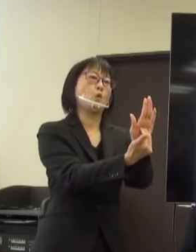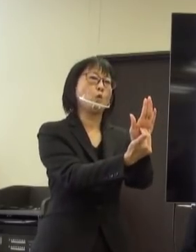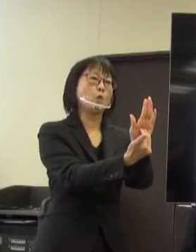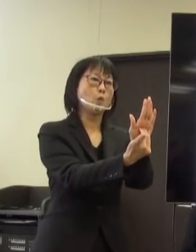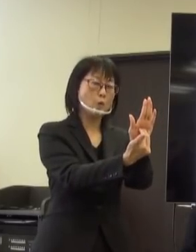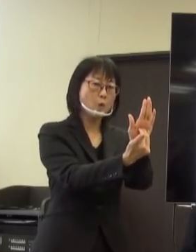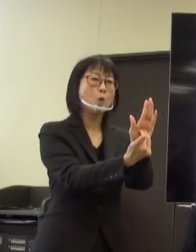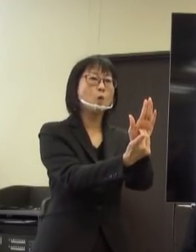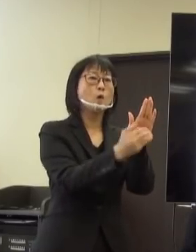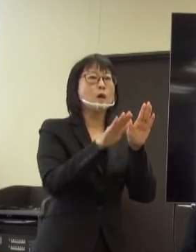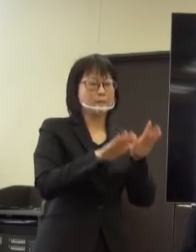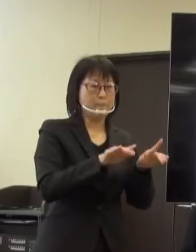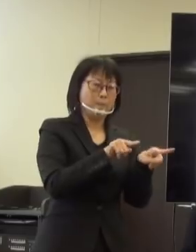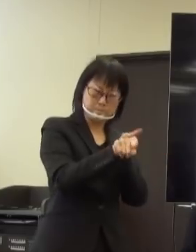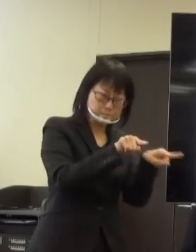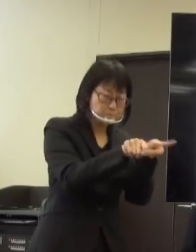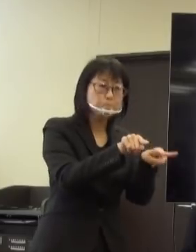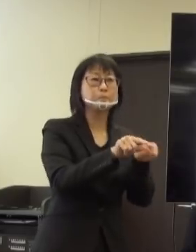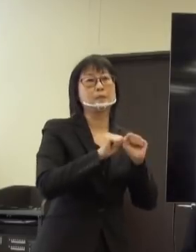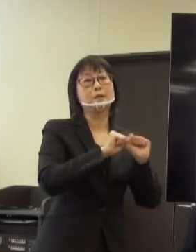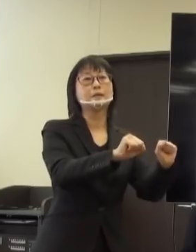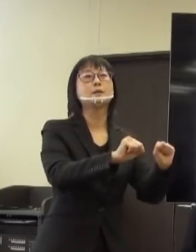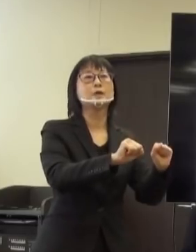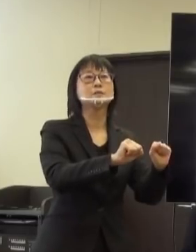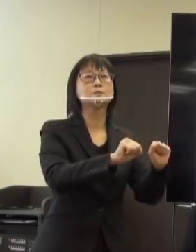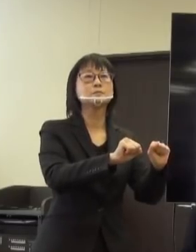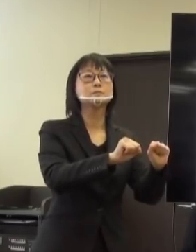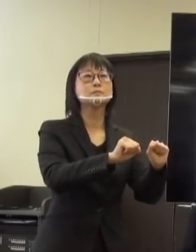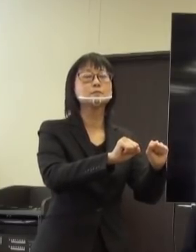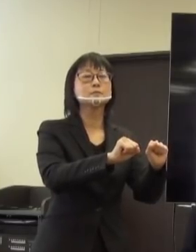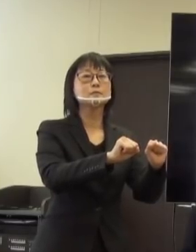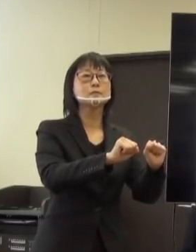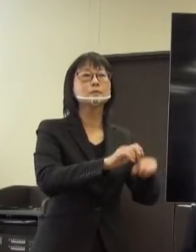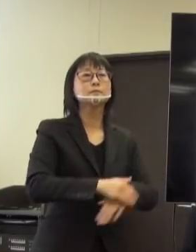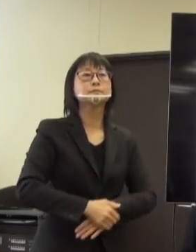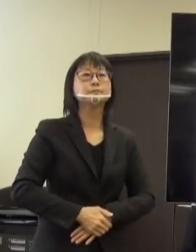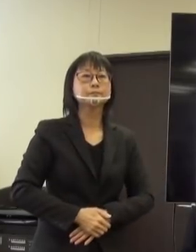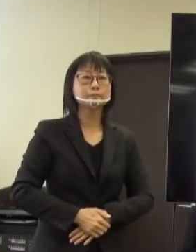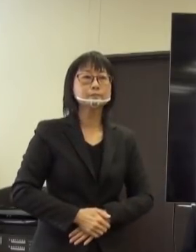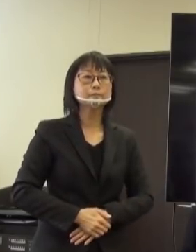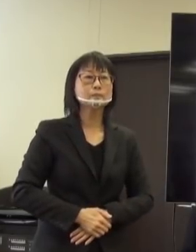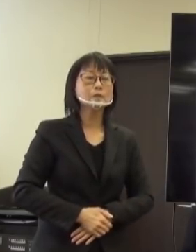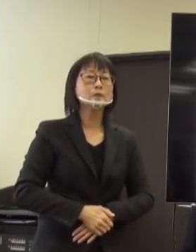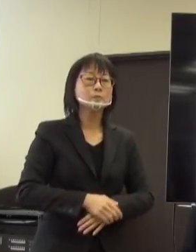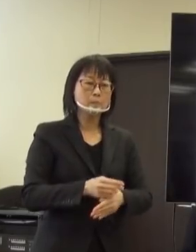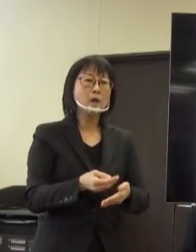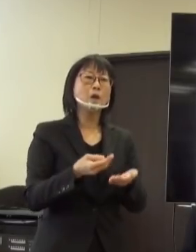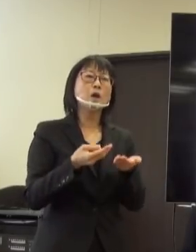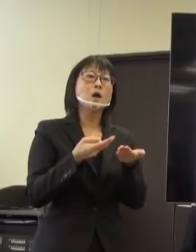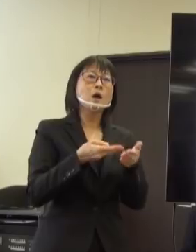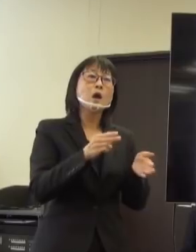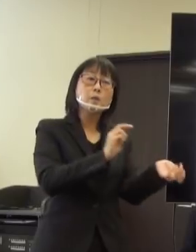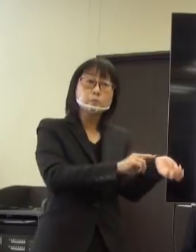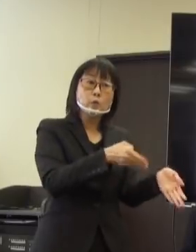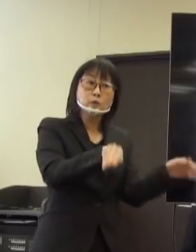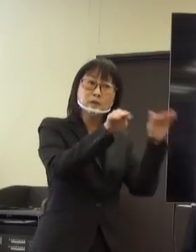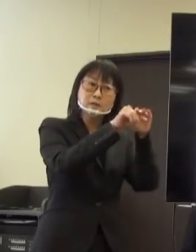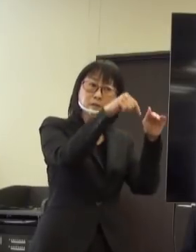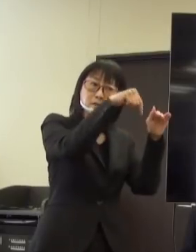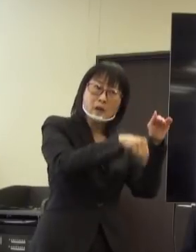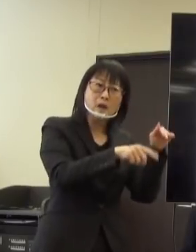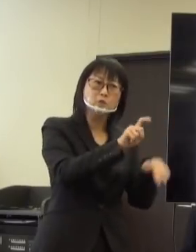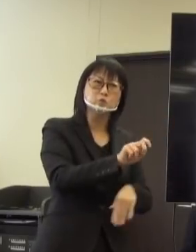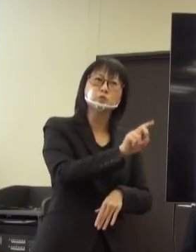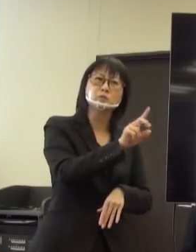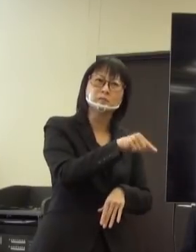。しかしながら、従事者にもこのように12名の、感染者が、出ており